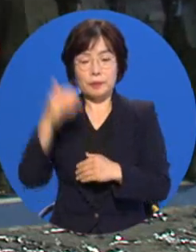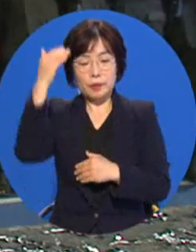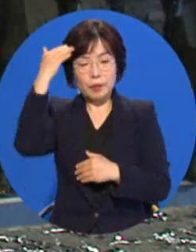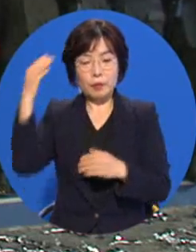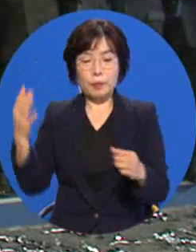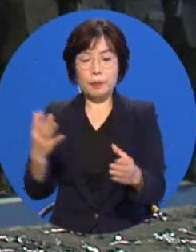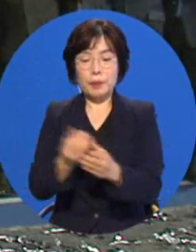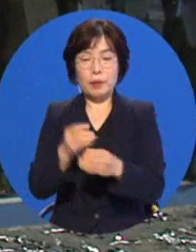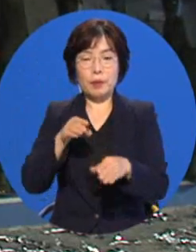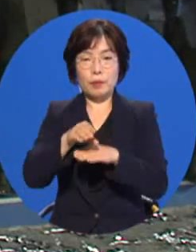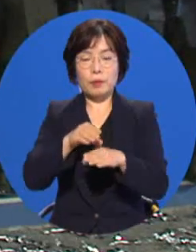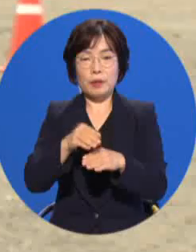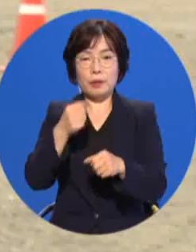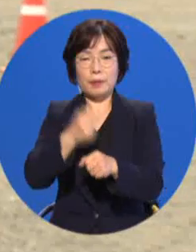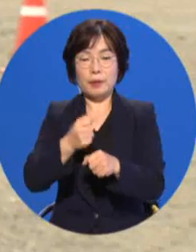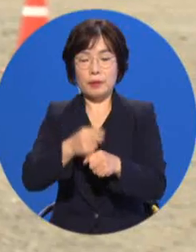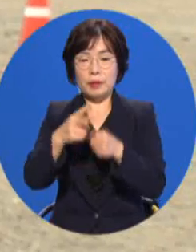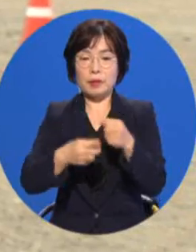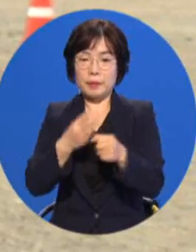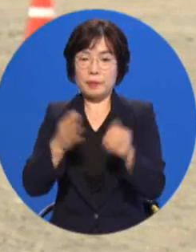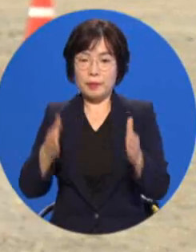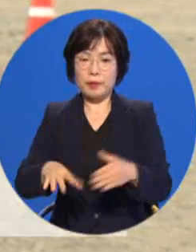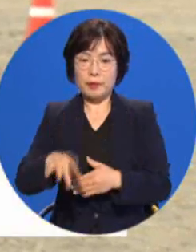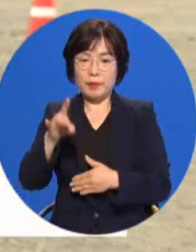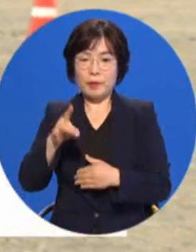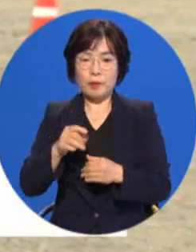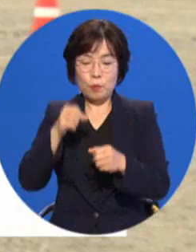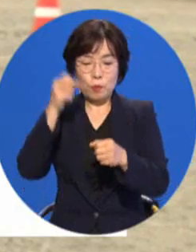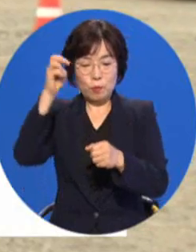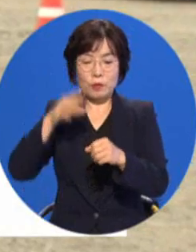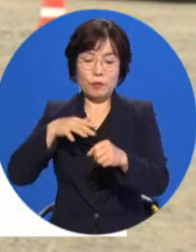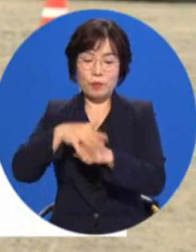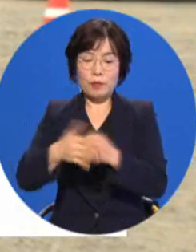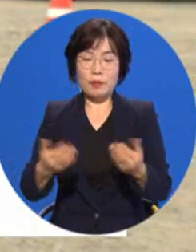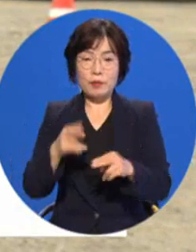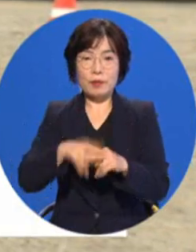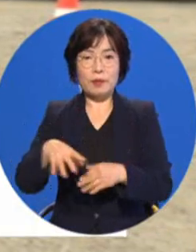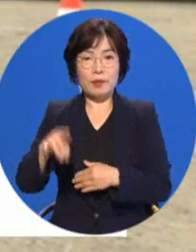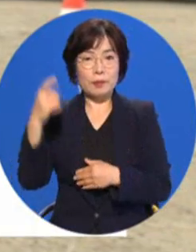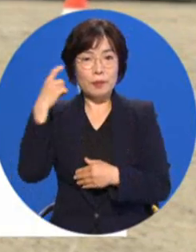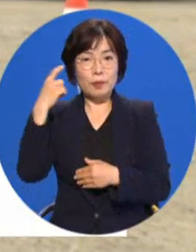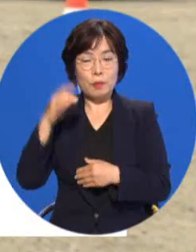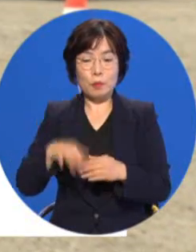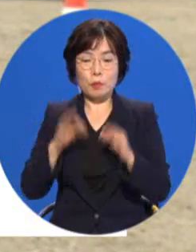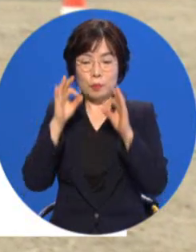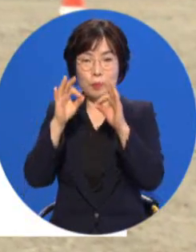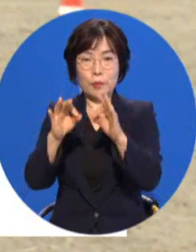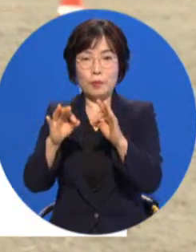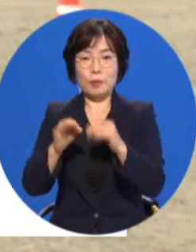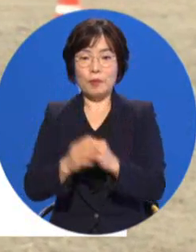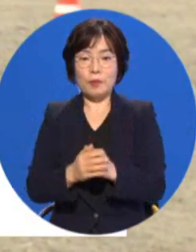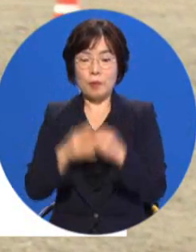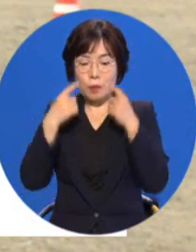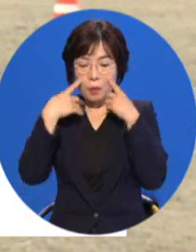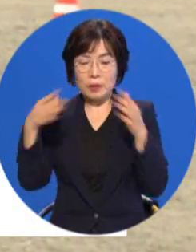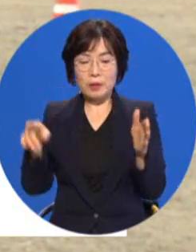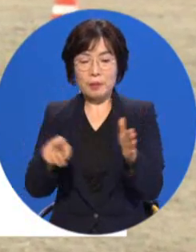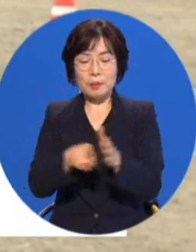건 23년 만입니다. 광주형 일자리가 말로만 듣고 있었는데 이제 오늘 기공식 이루어지는 거 보고 이제 좀